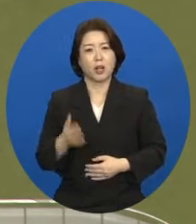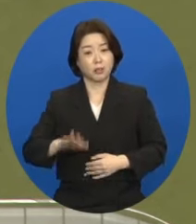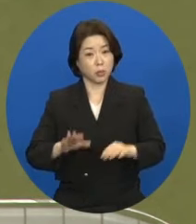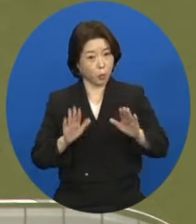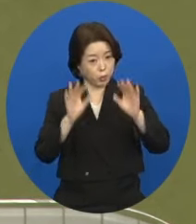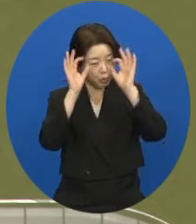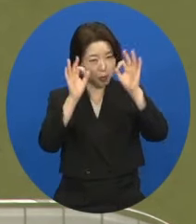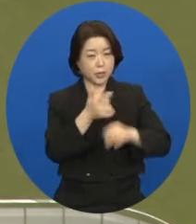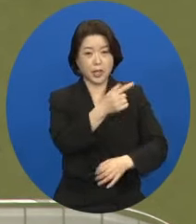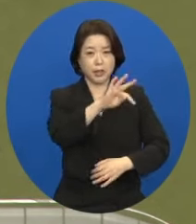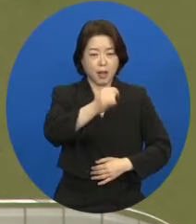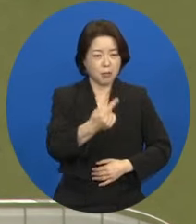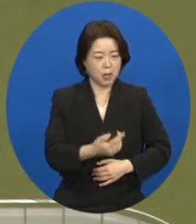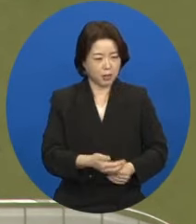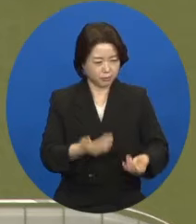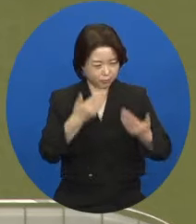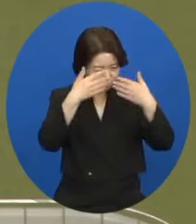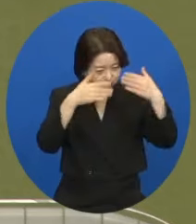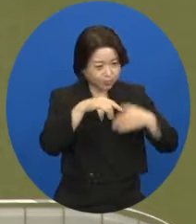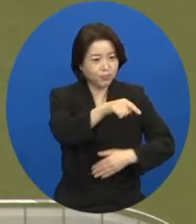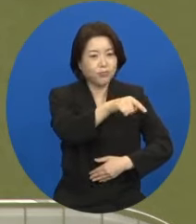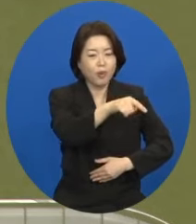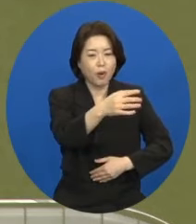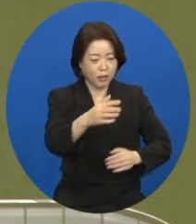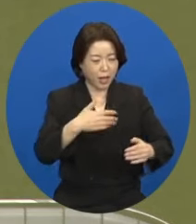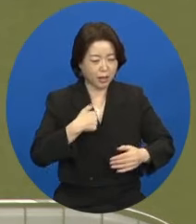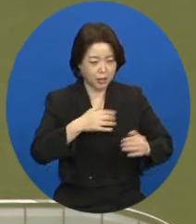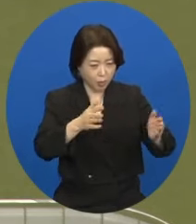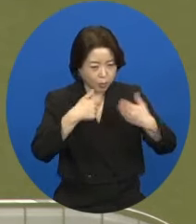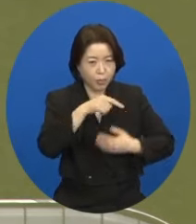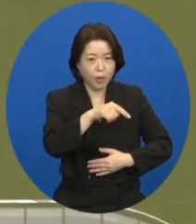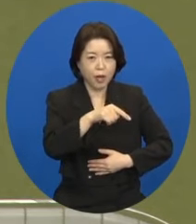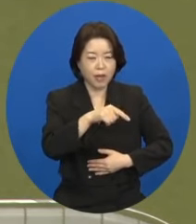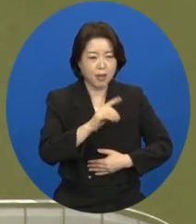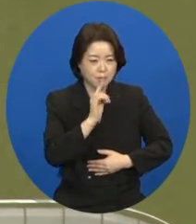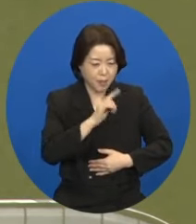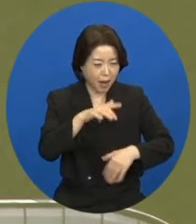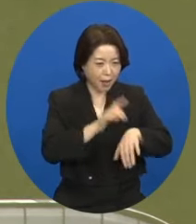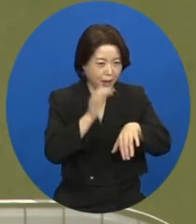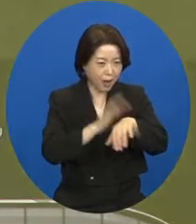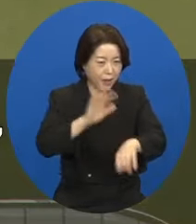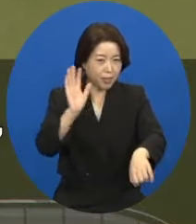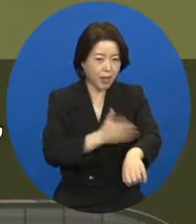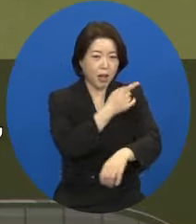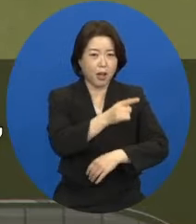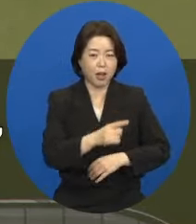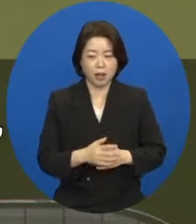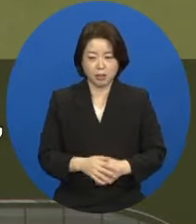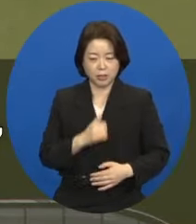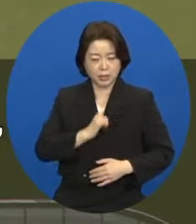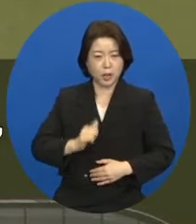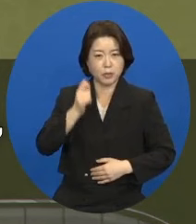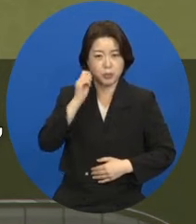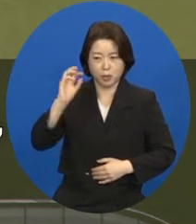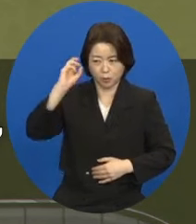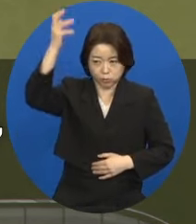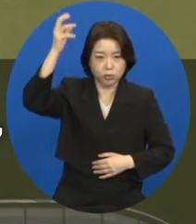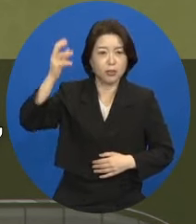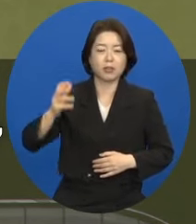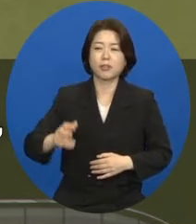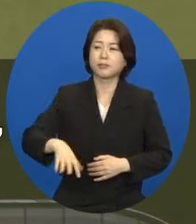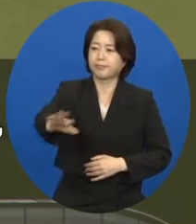언행과 태도에 그가 인내하지 못하고 폭발하고 맙니다. 그래서 13절에 보니까 자기 부하들에게 명령하였다. 허리에 칼을